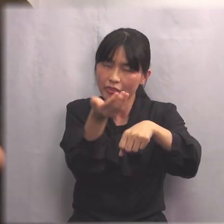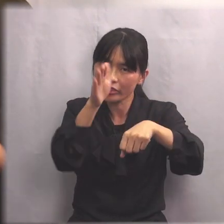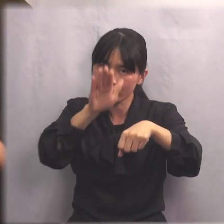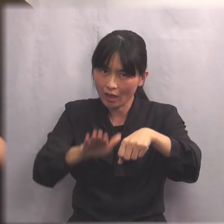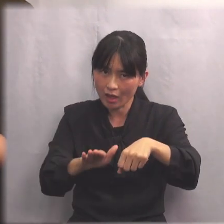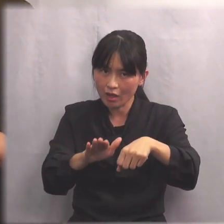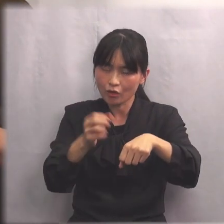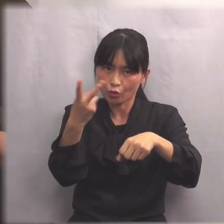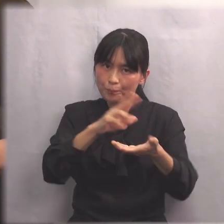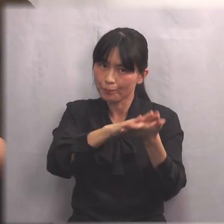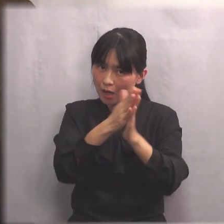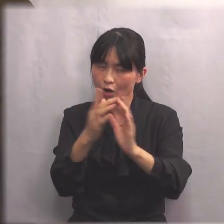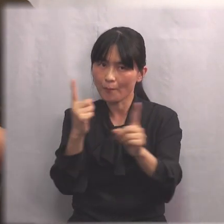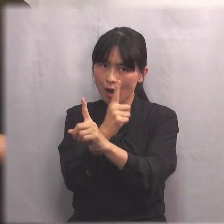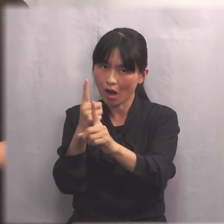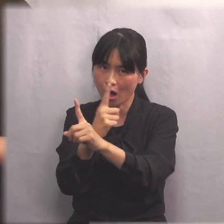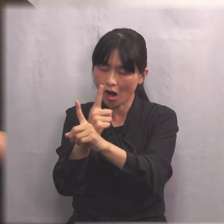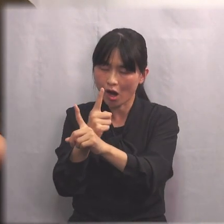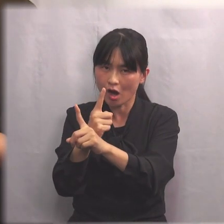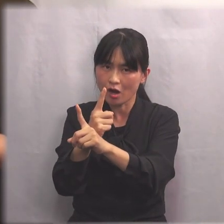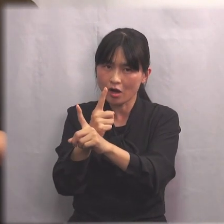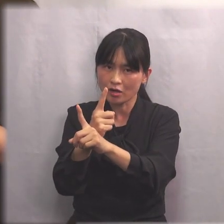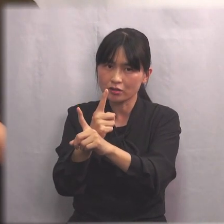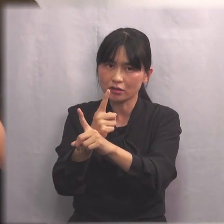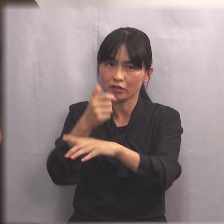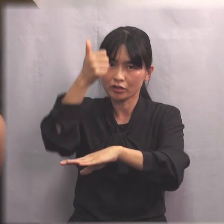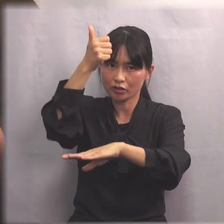제안을 드렸었는데 여러 피드백을 받은